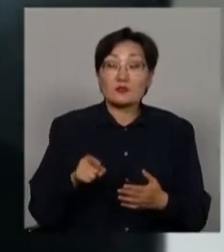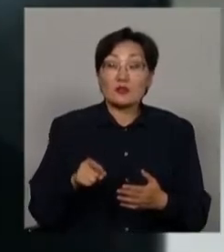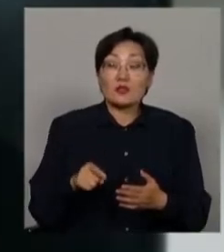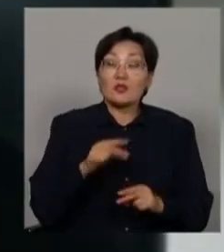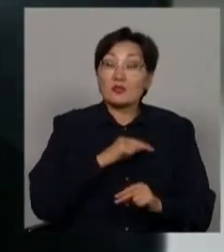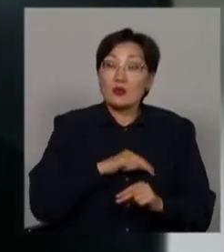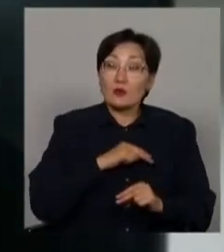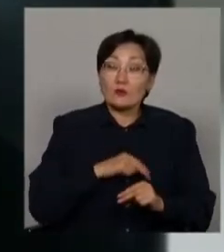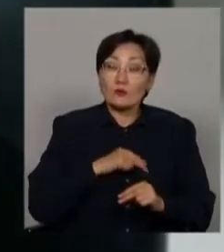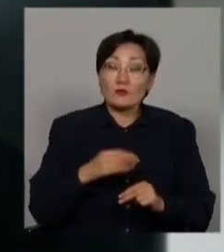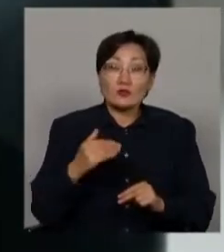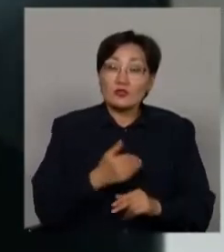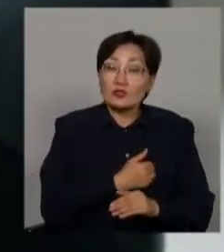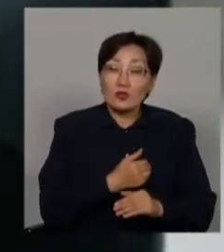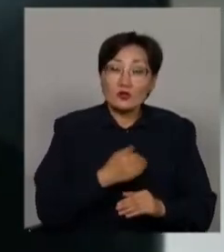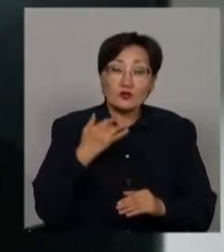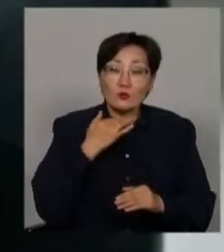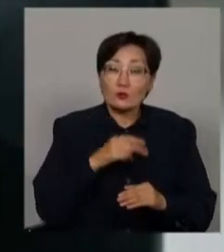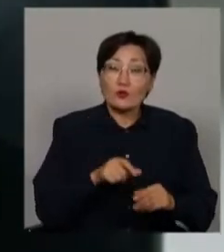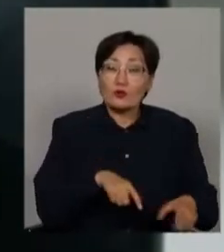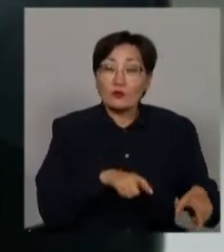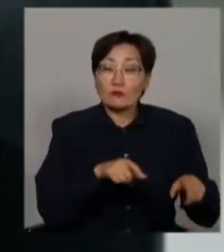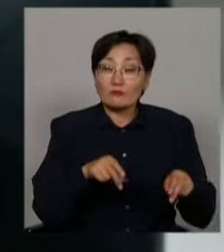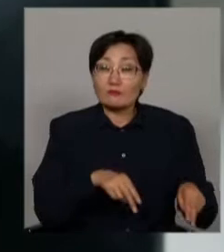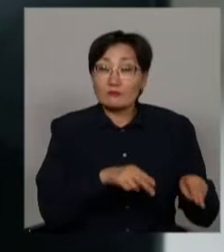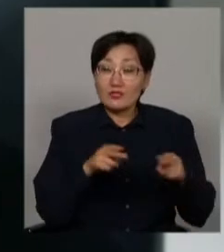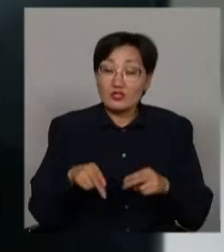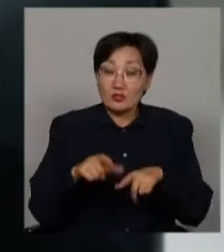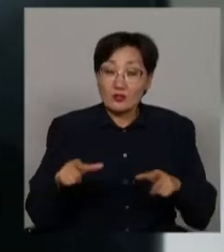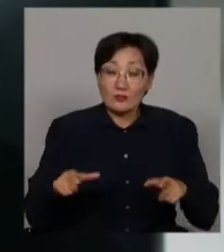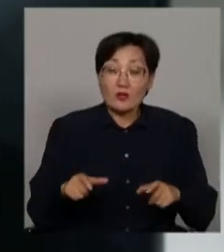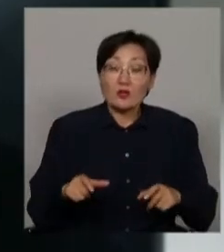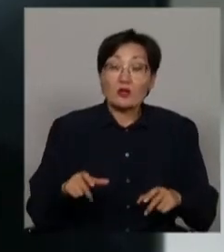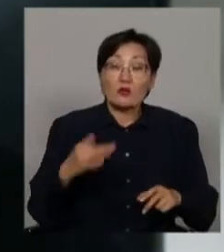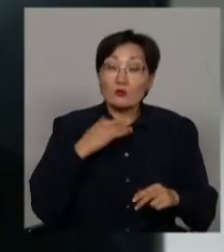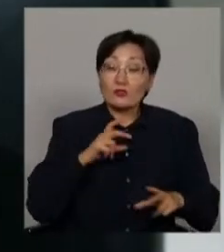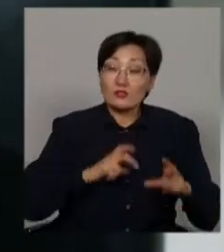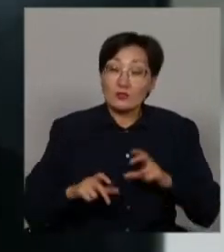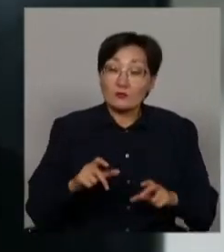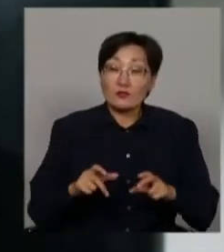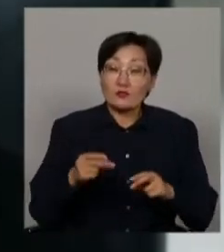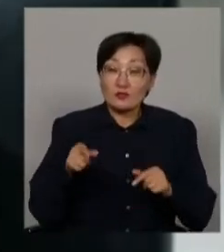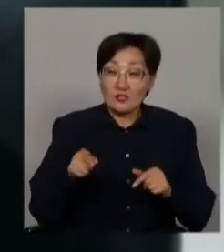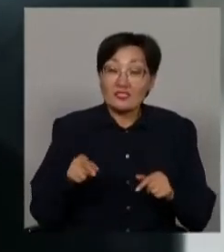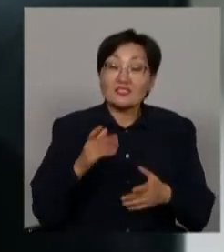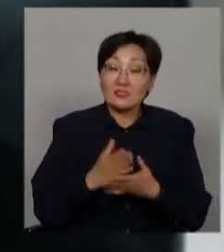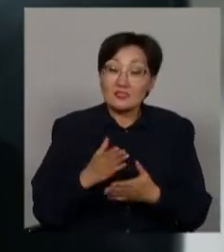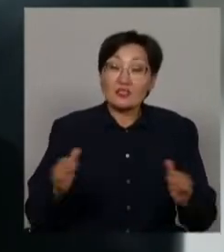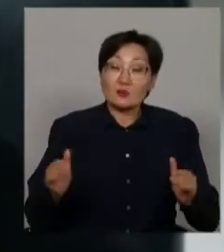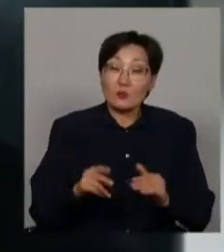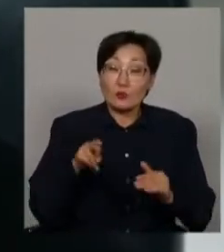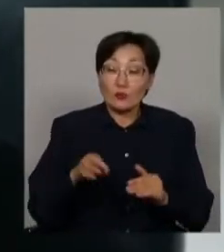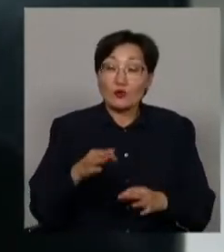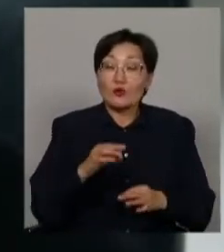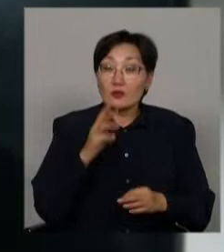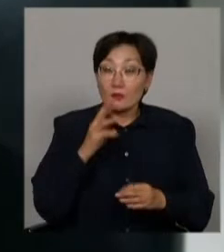миграция, много учебных заведений, но несмотря ни на что, все равно там есть ограничения по